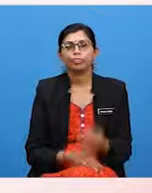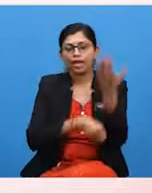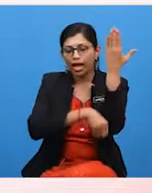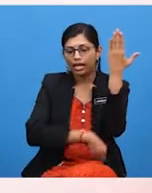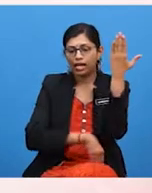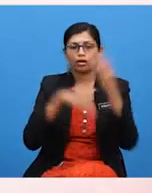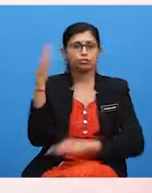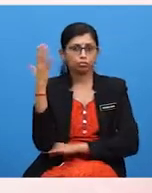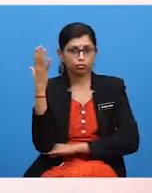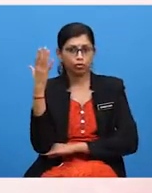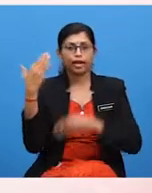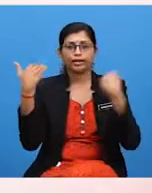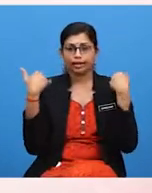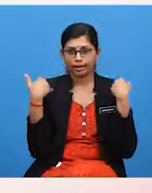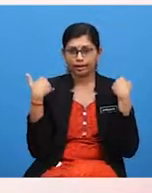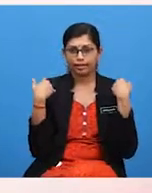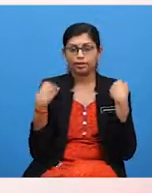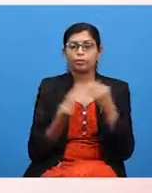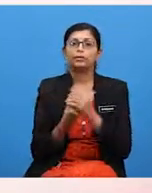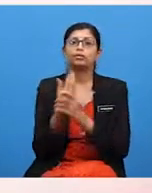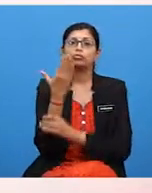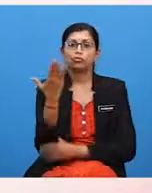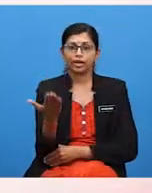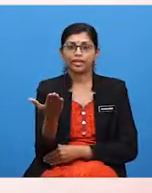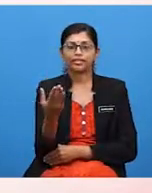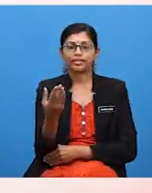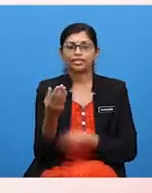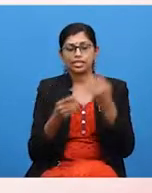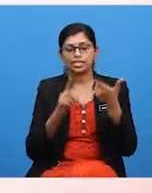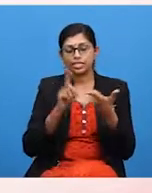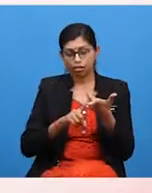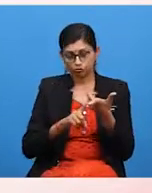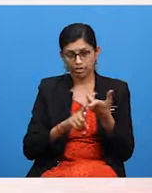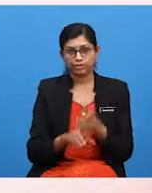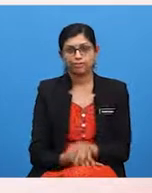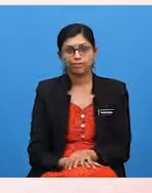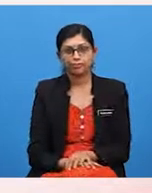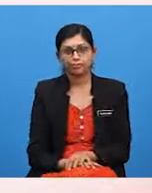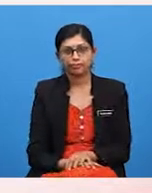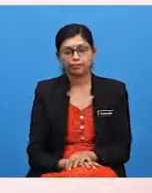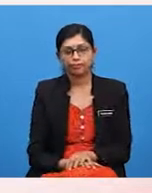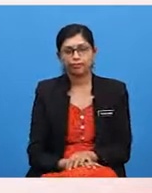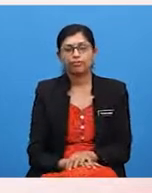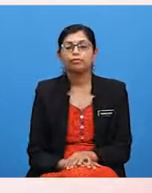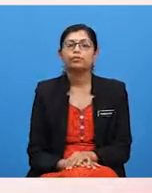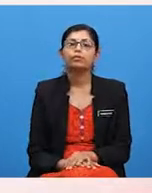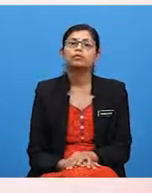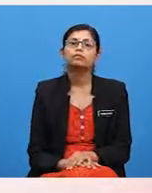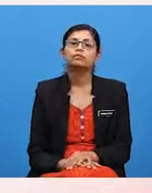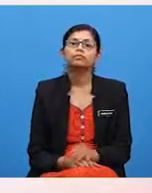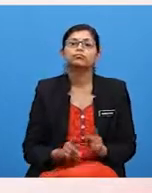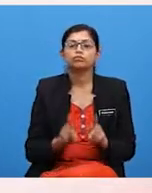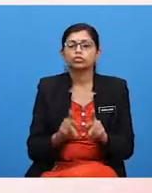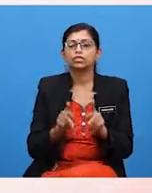mengalami pertumbuhan sekunder. Proses pertumbuhan sekunder pada akar adalah